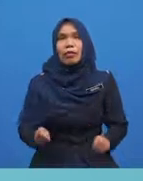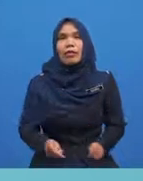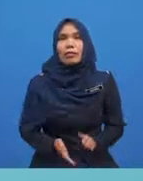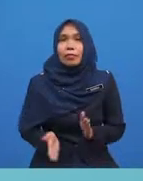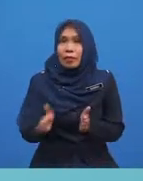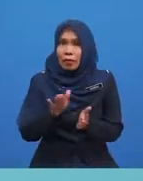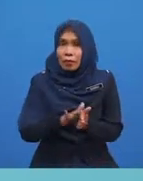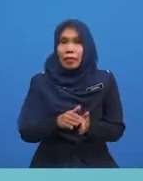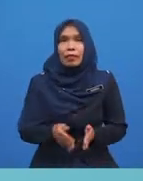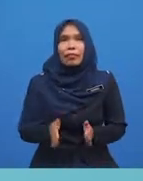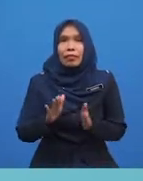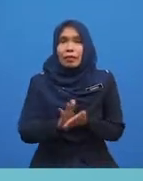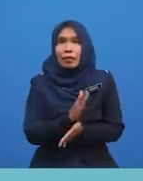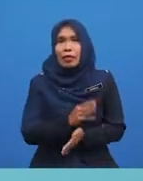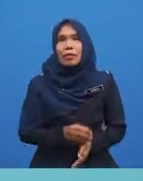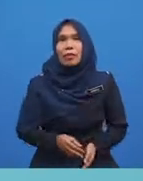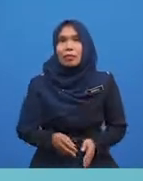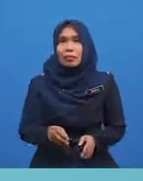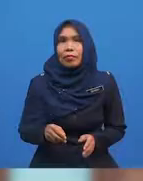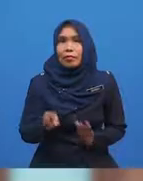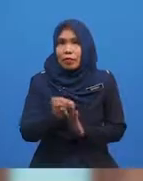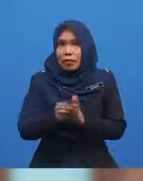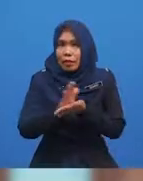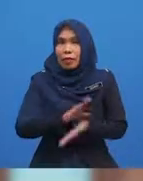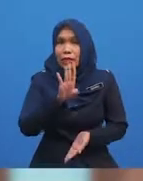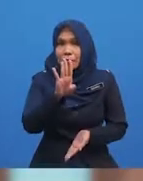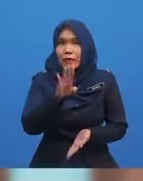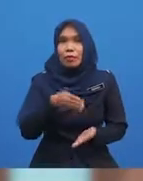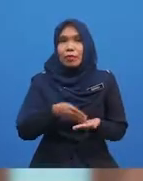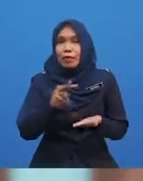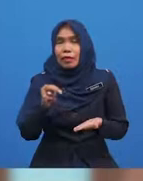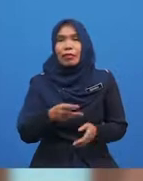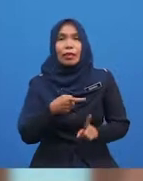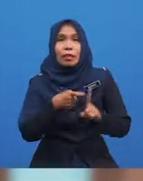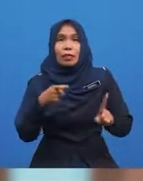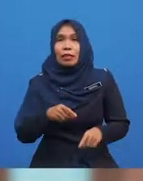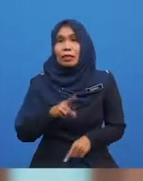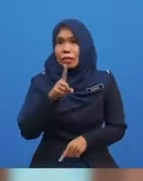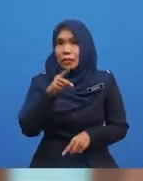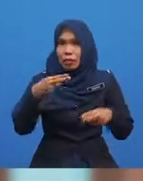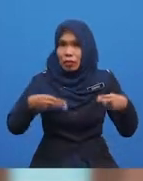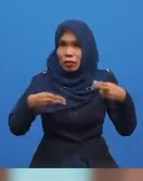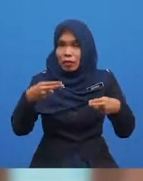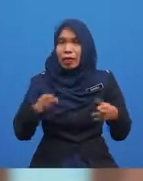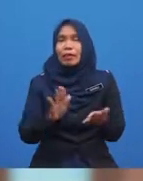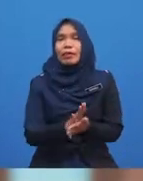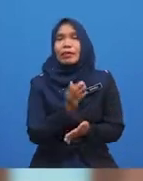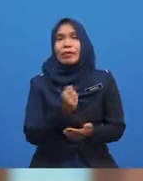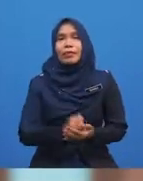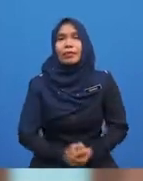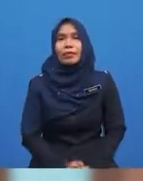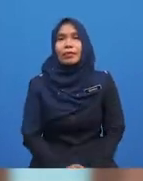kepada 4 bahagian juga. Daripada sehelai kertas atau 1